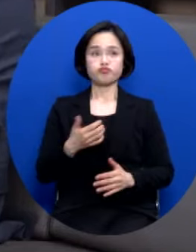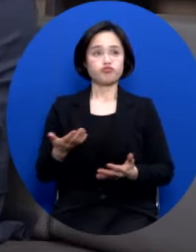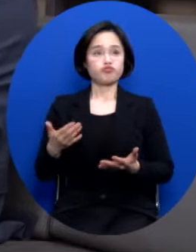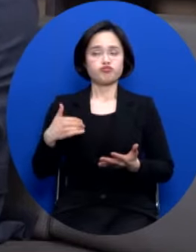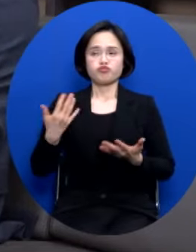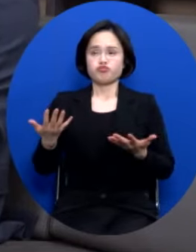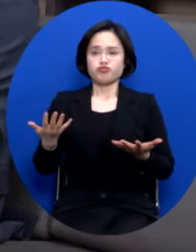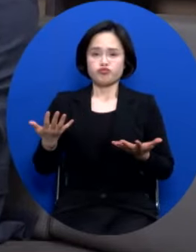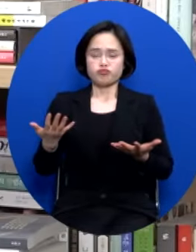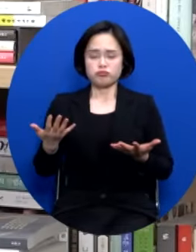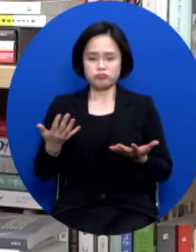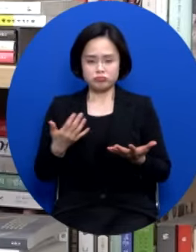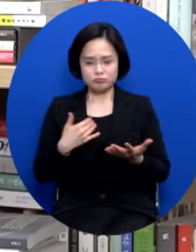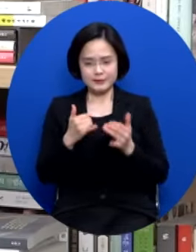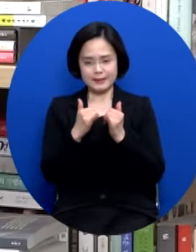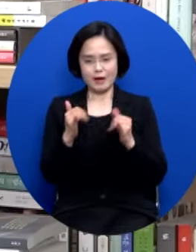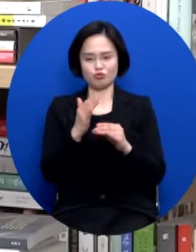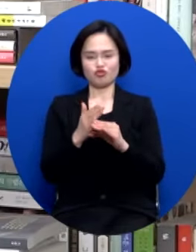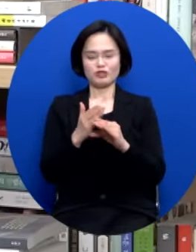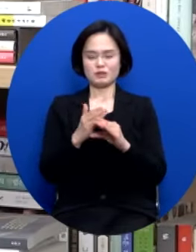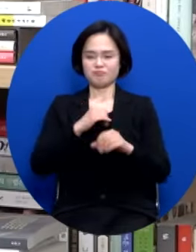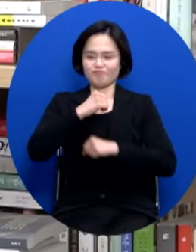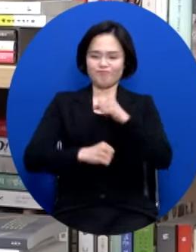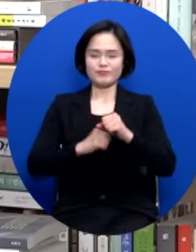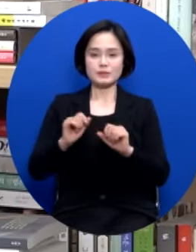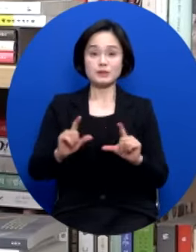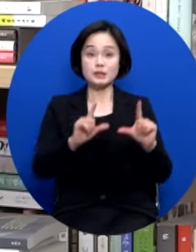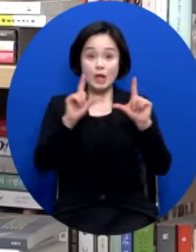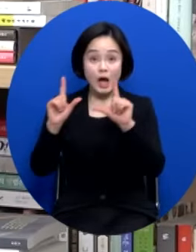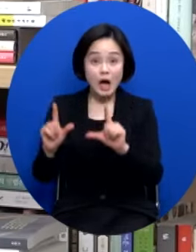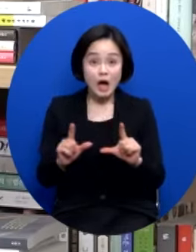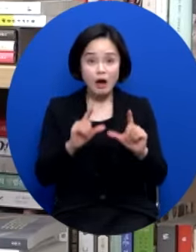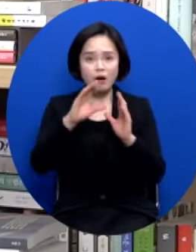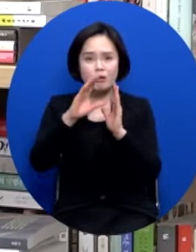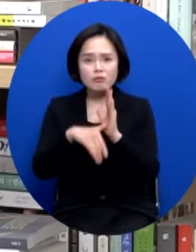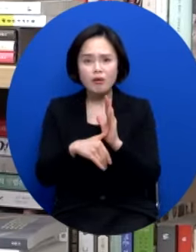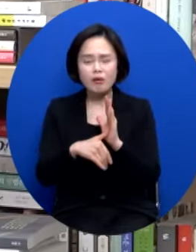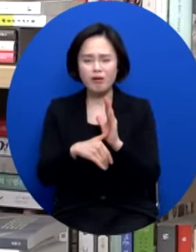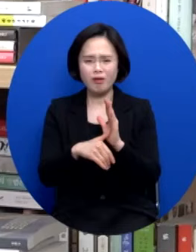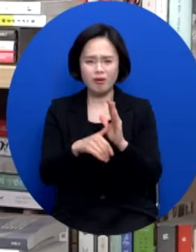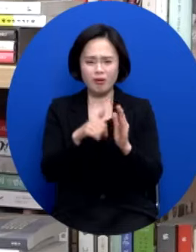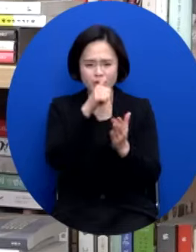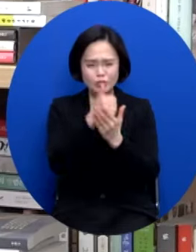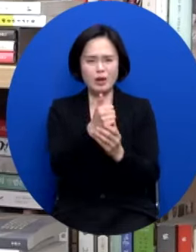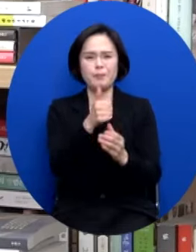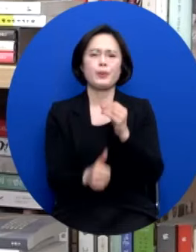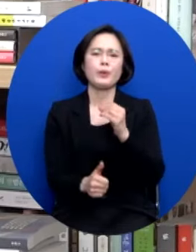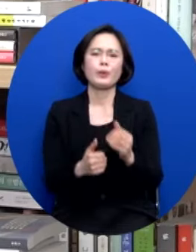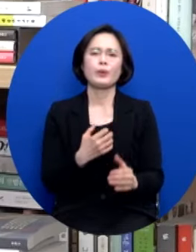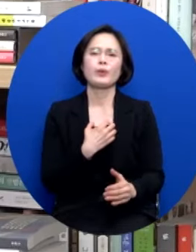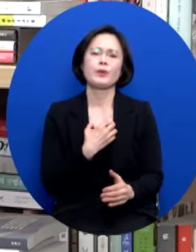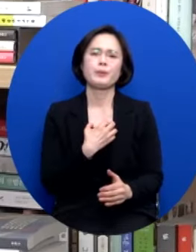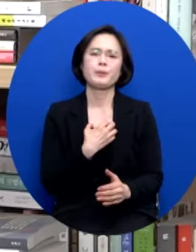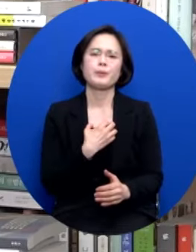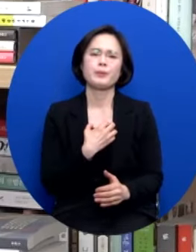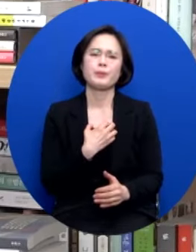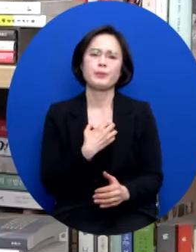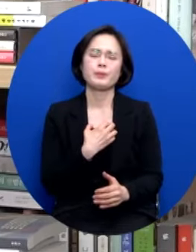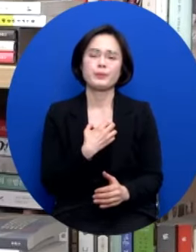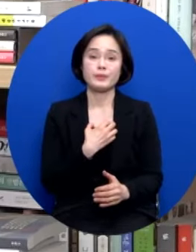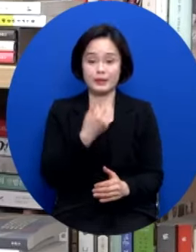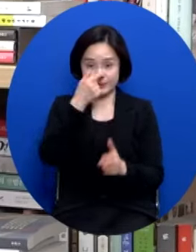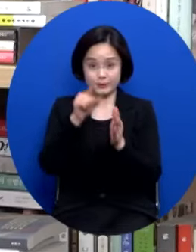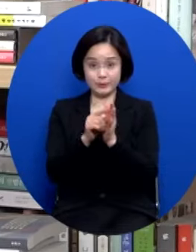종교 다원주의에 빠지게 되고 그런 것 같습니다. 근데 그리스도인들이 자신의 정체성을 발견했을 때 두 번째 오는